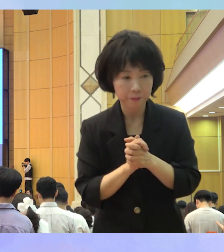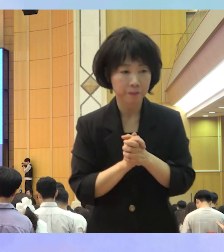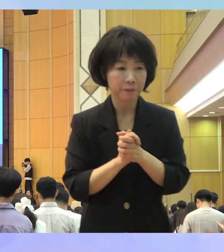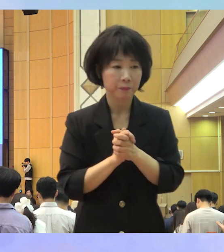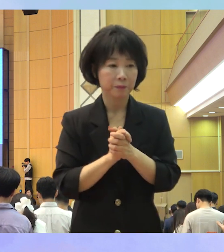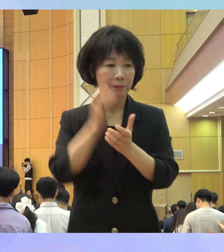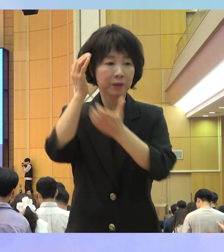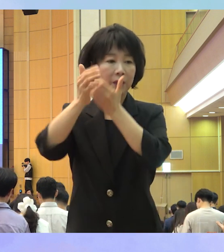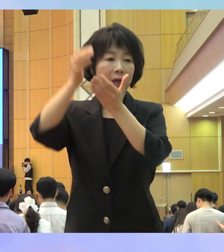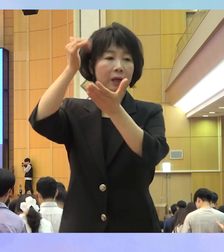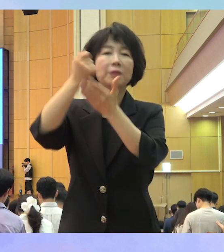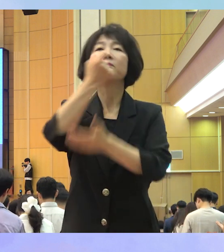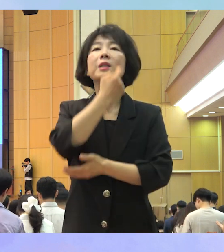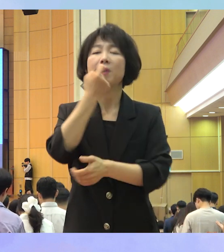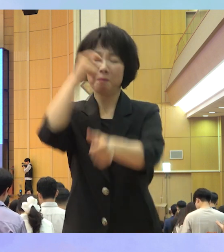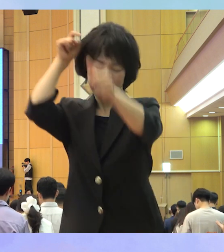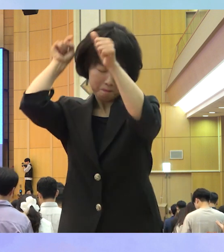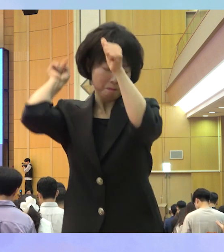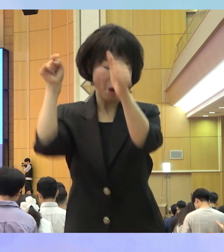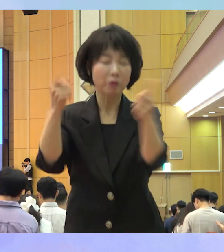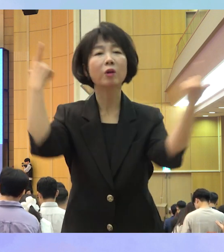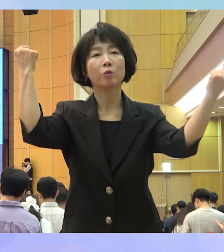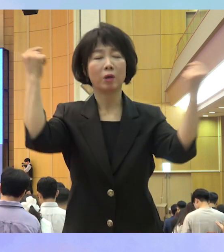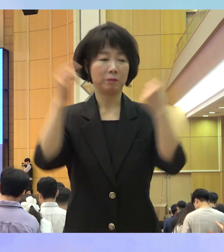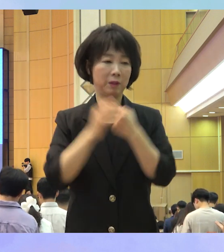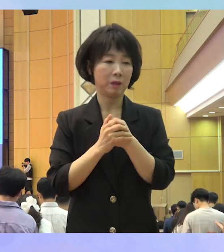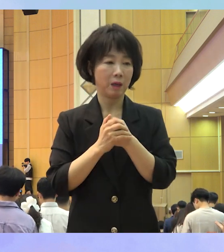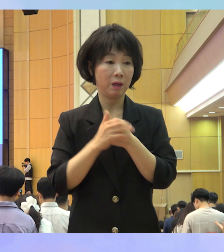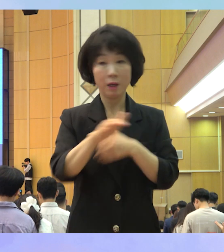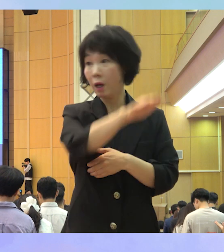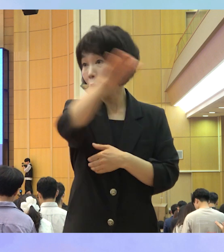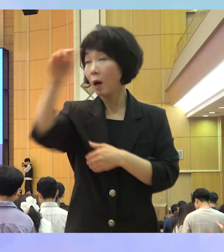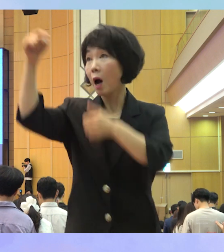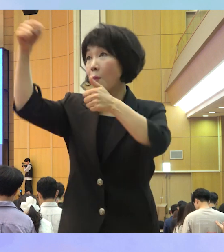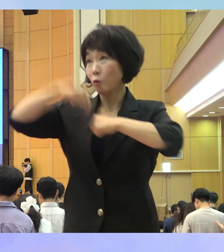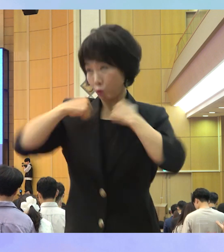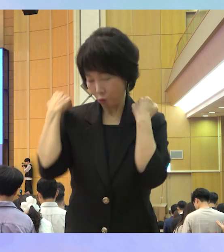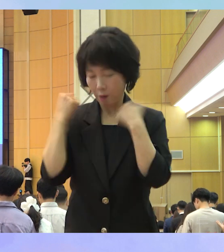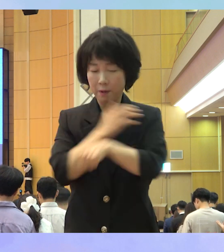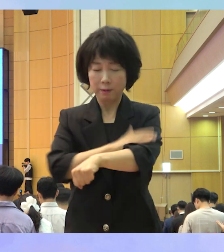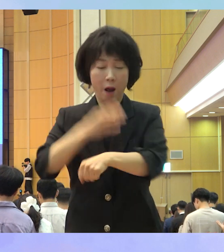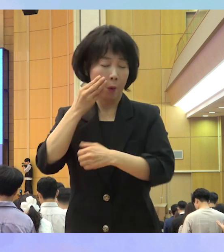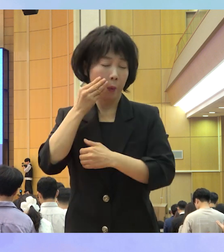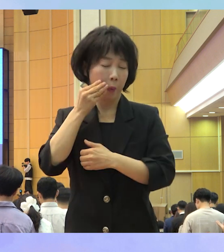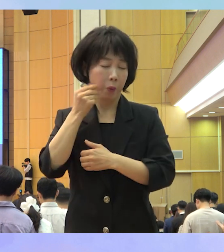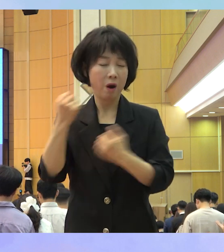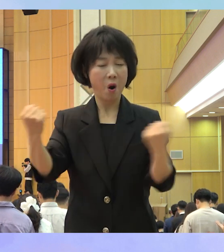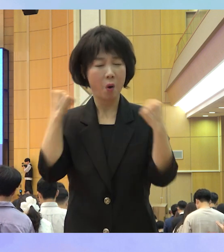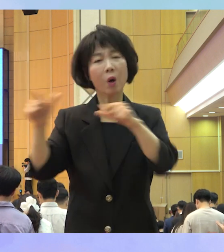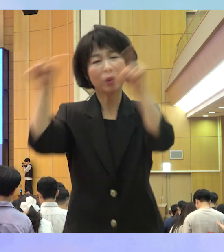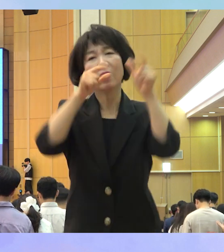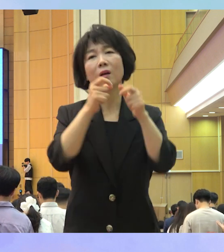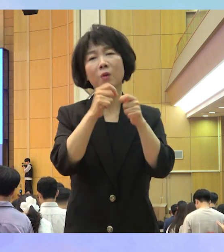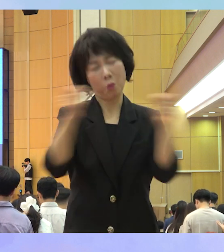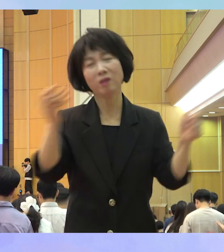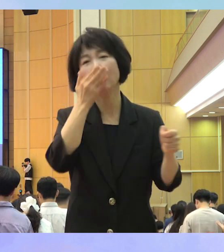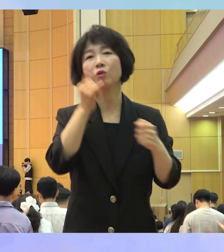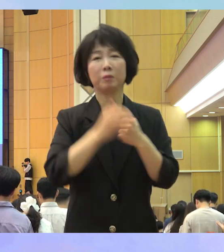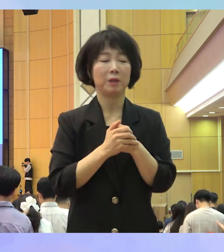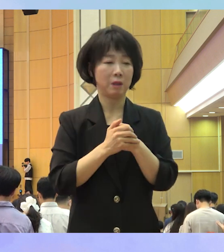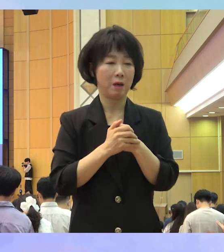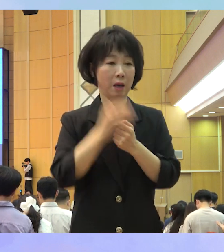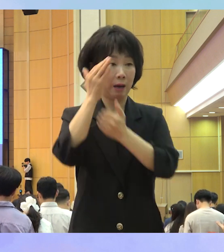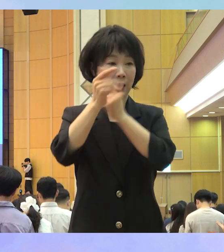이건 하나님의 명령입니다. 그래야 우리가 잘 되고 또 장수할 수 있다고 했습니다.